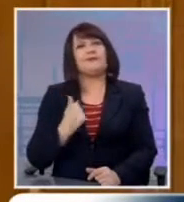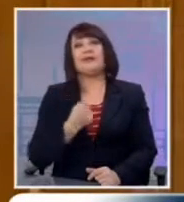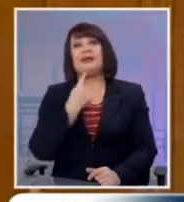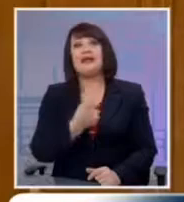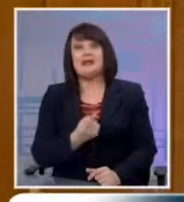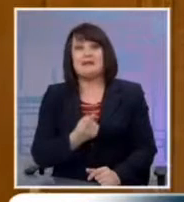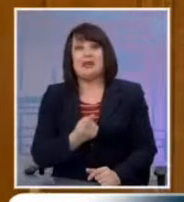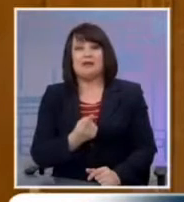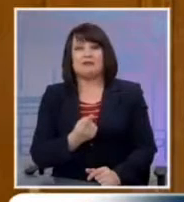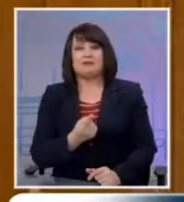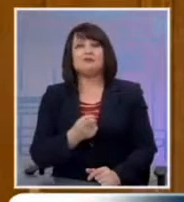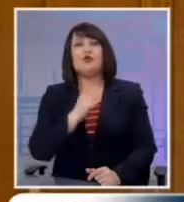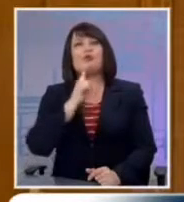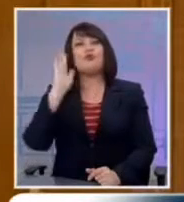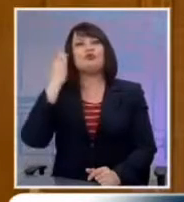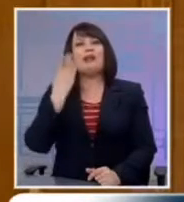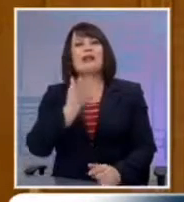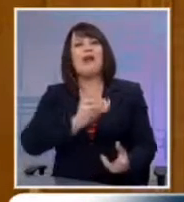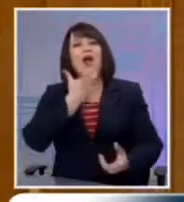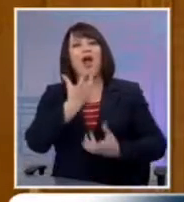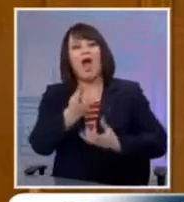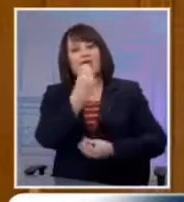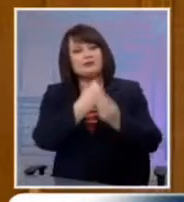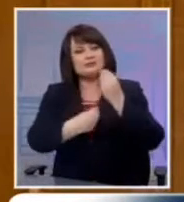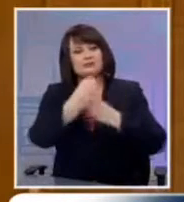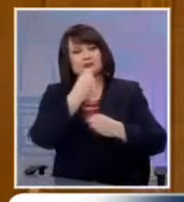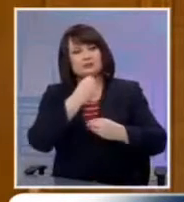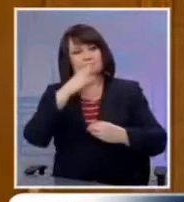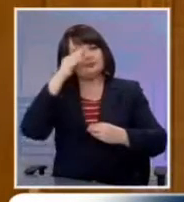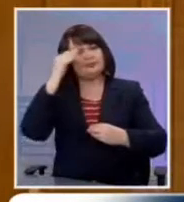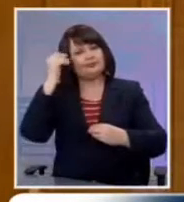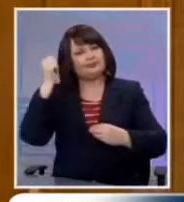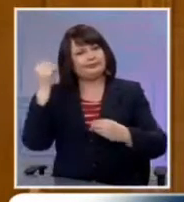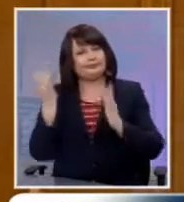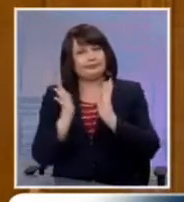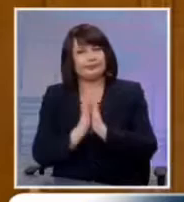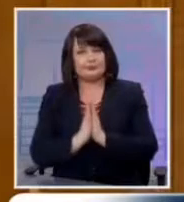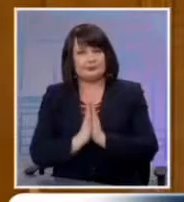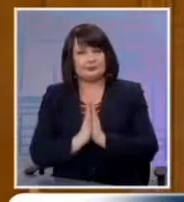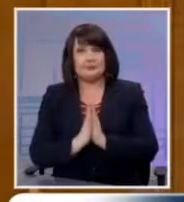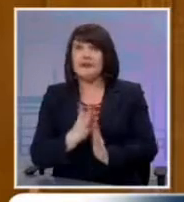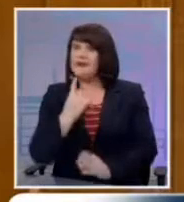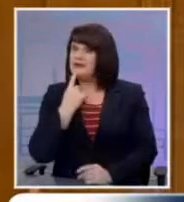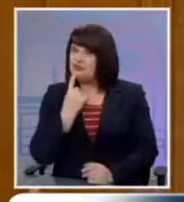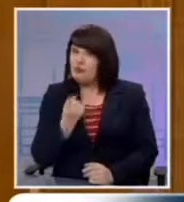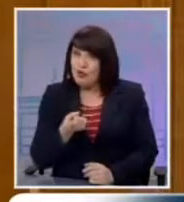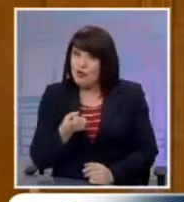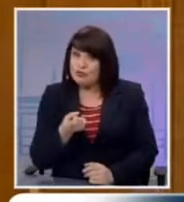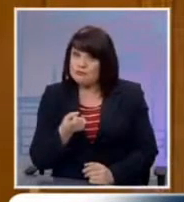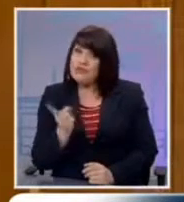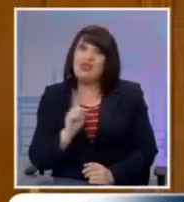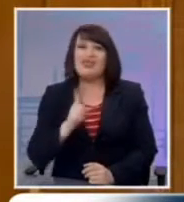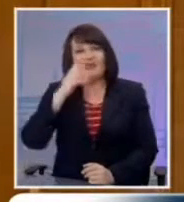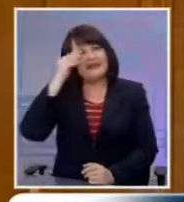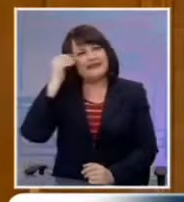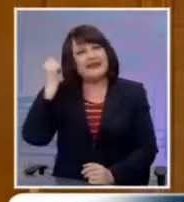μας για να ξεχάσουμε προφανώς τα πεπραγμένα σας, θα του πούμε λοιπόν ότι εμείς δεν